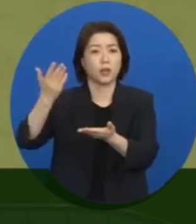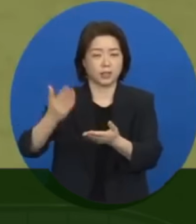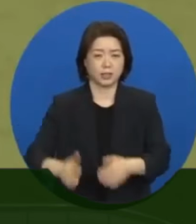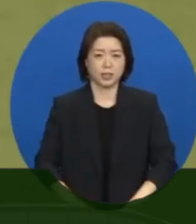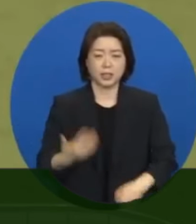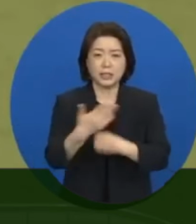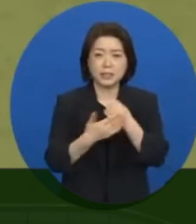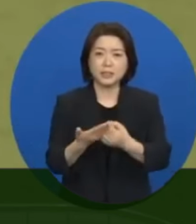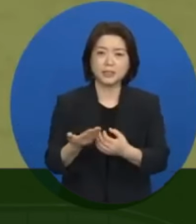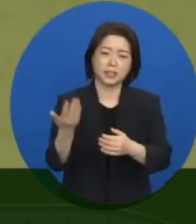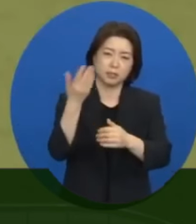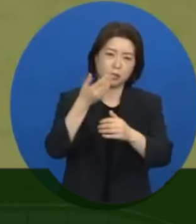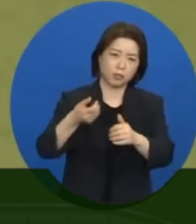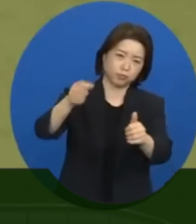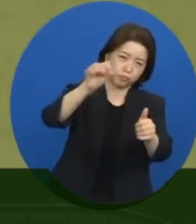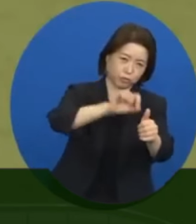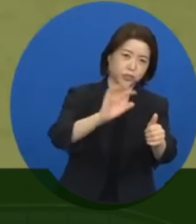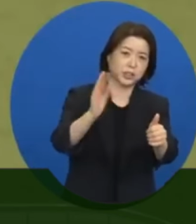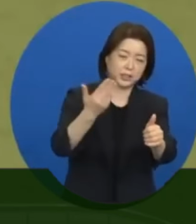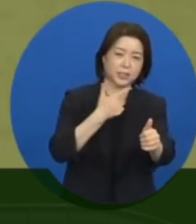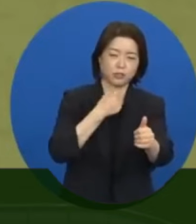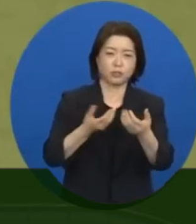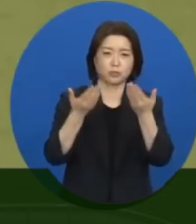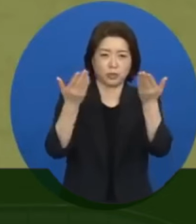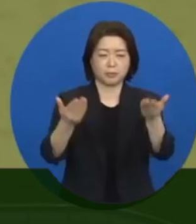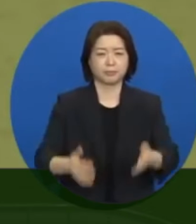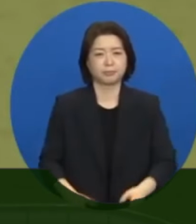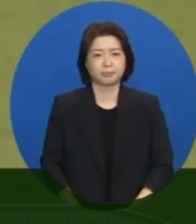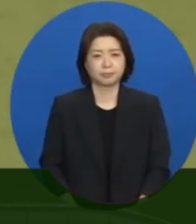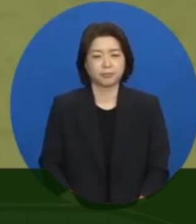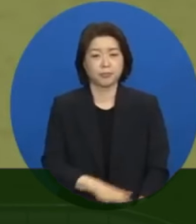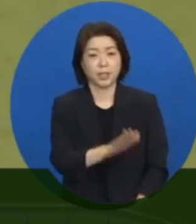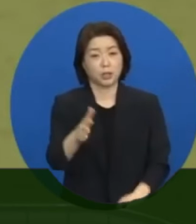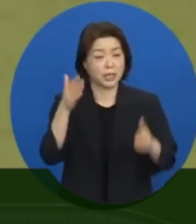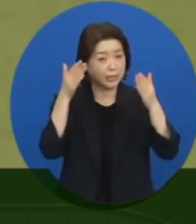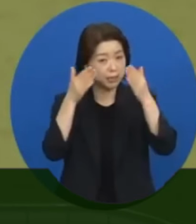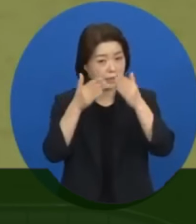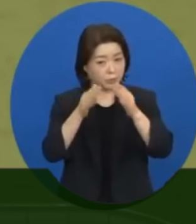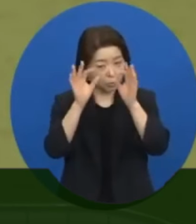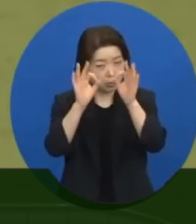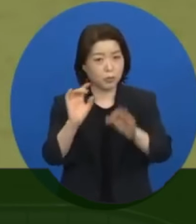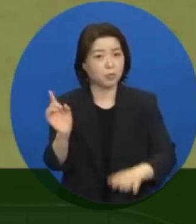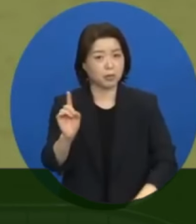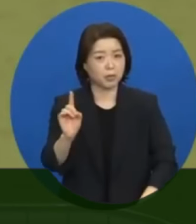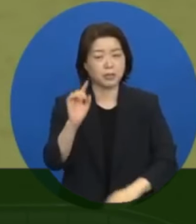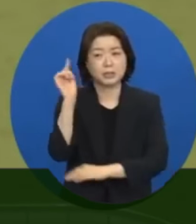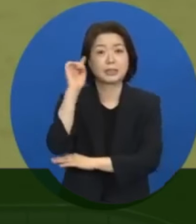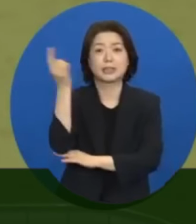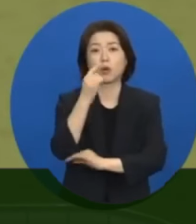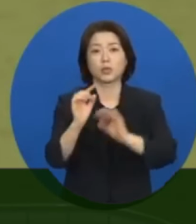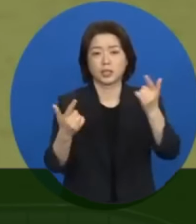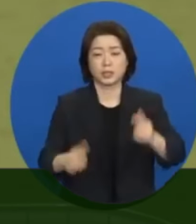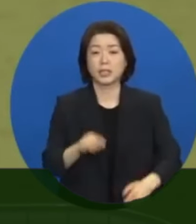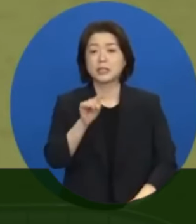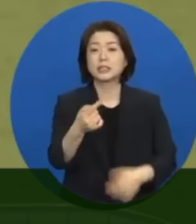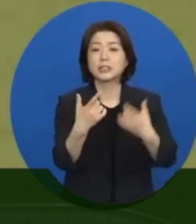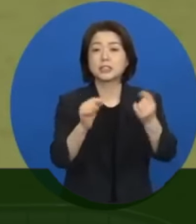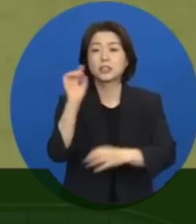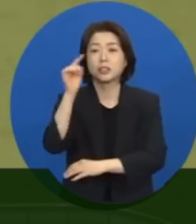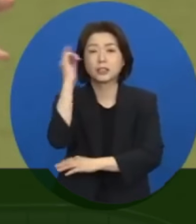되기를 축복합니다 그러니까 우리가 주목해야 될 것은 다윗이 아니죠 그런 다윗을